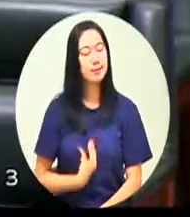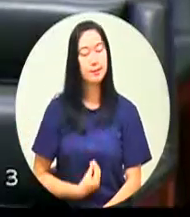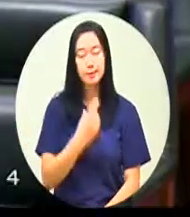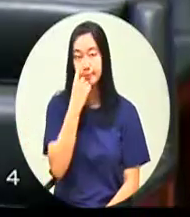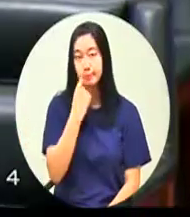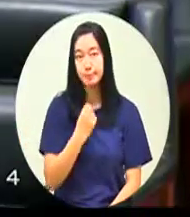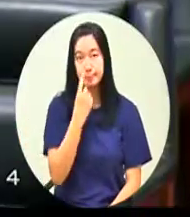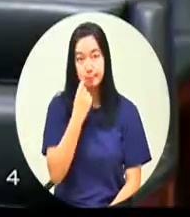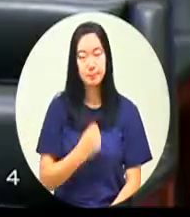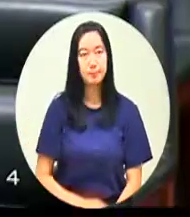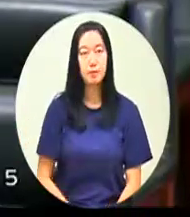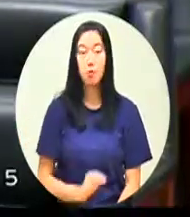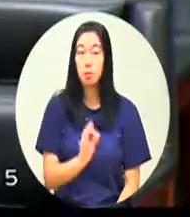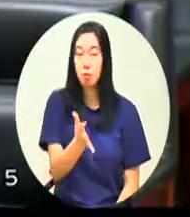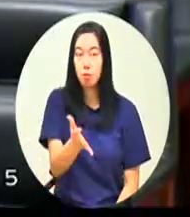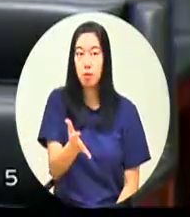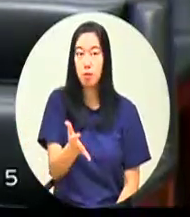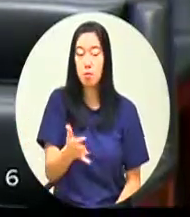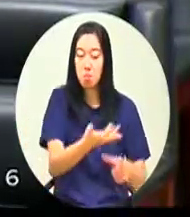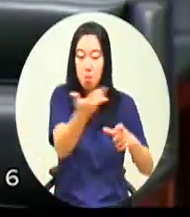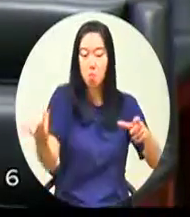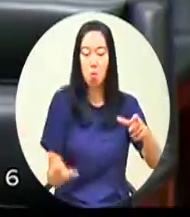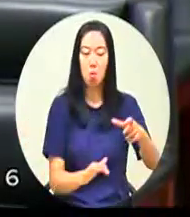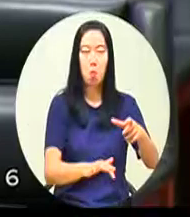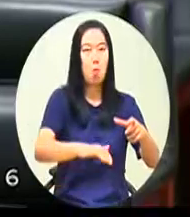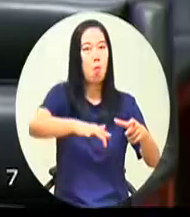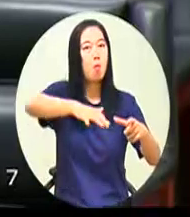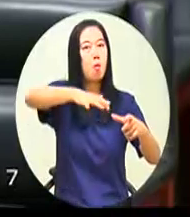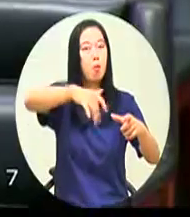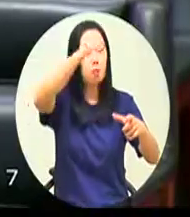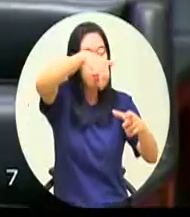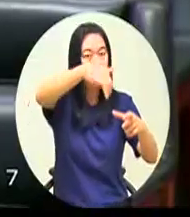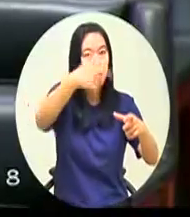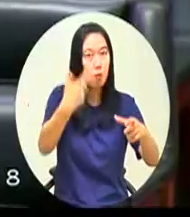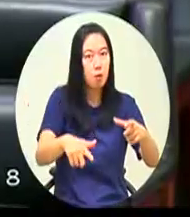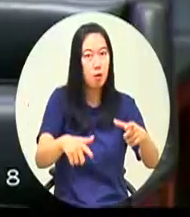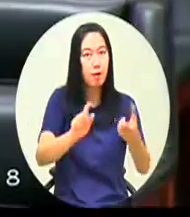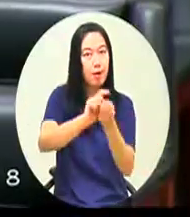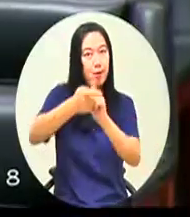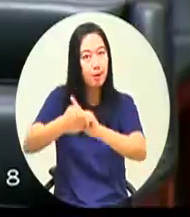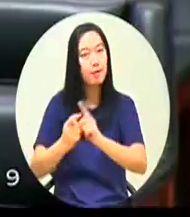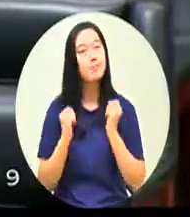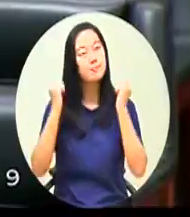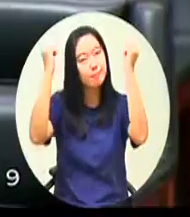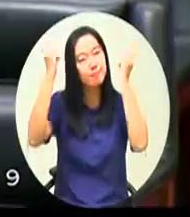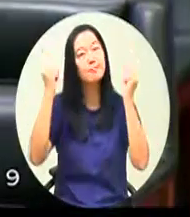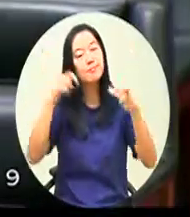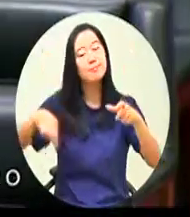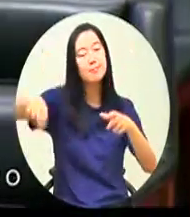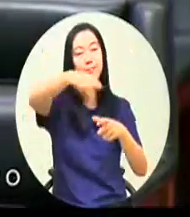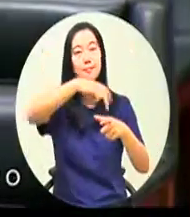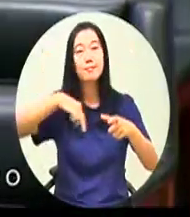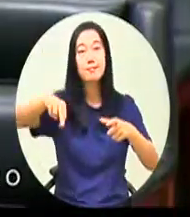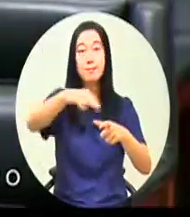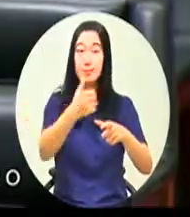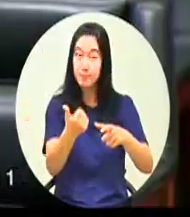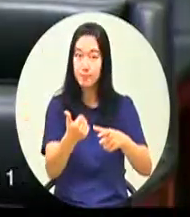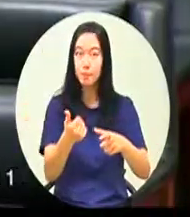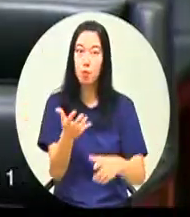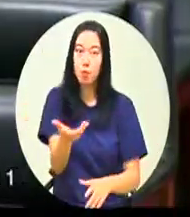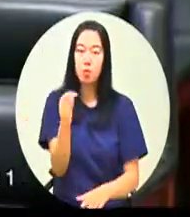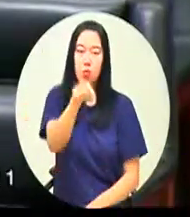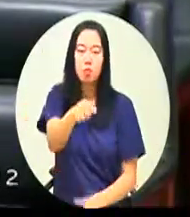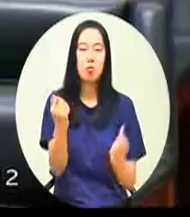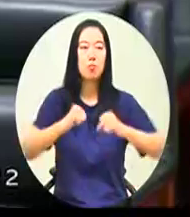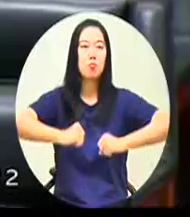心的，因为大家拢讲会当底。滴水，啊，阁煞会当做休闲吼，会当运动，因为伊嘉兴里遐吼，拢无较空旷的